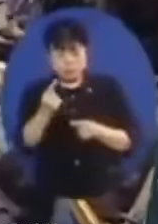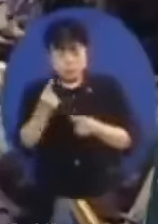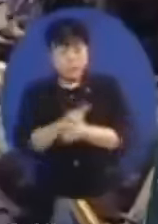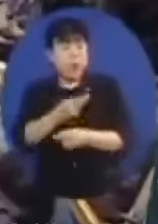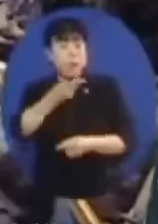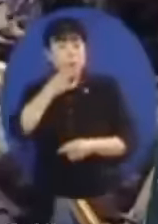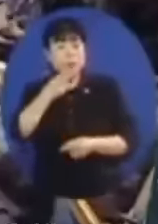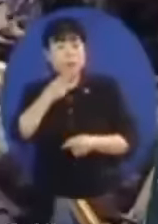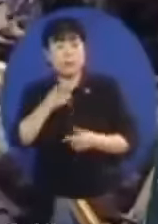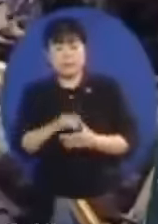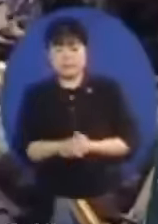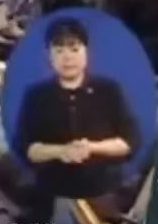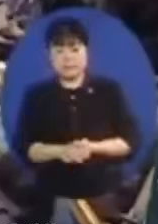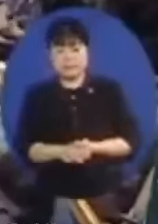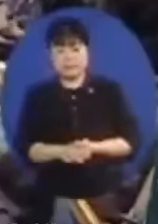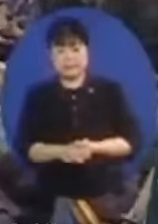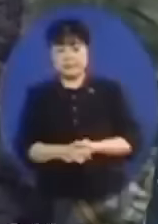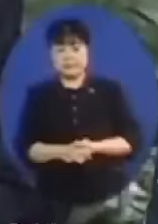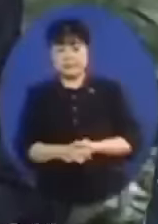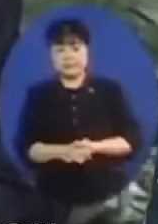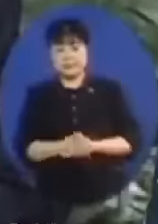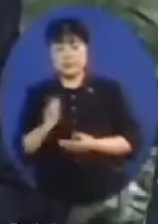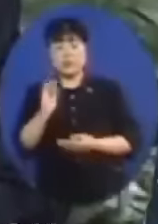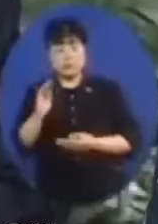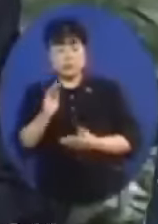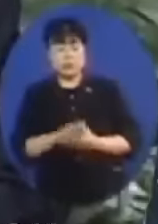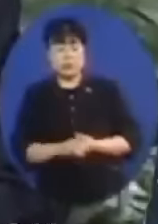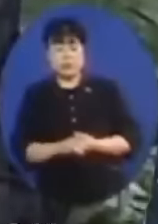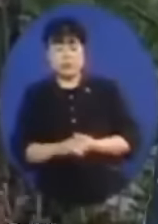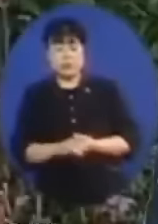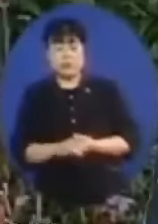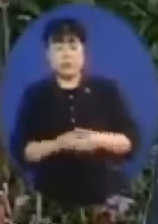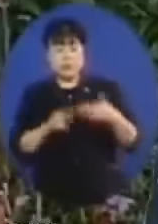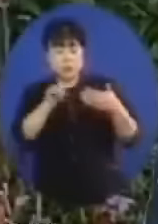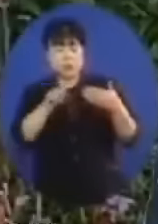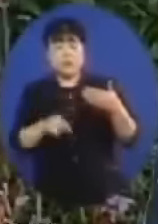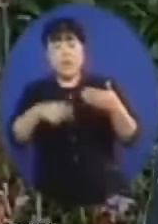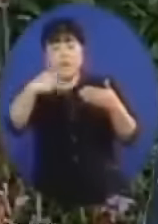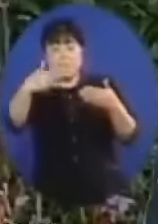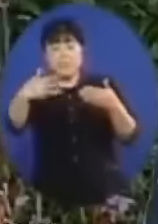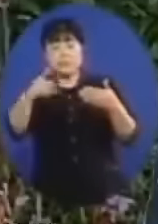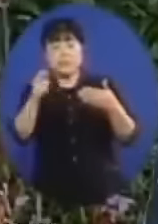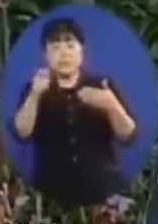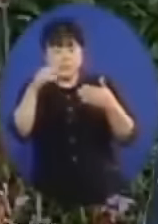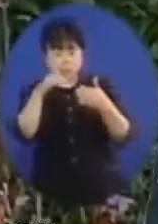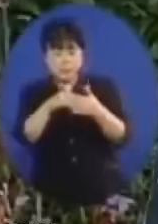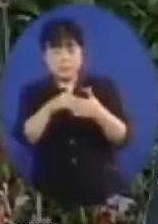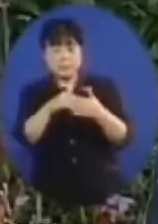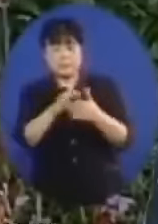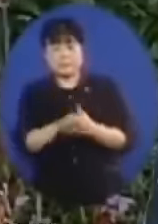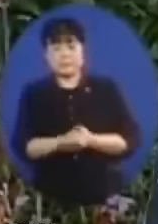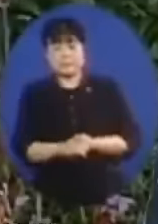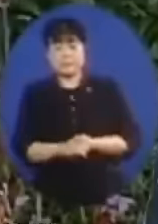변함이 없다고 말하지 않았습니까? 그런데 고린도 후서 9장 8절로 11절에